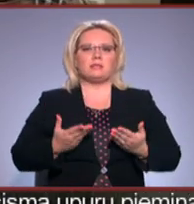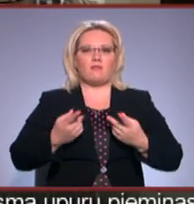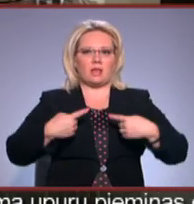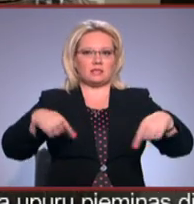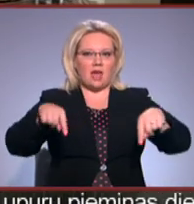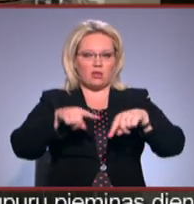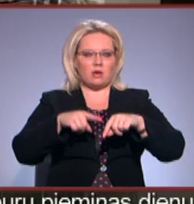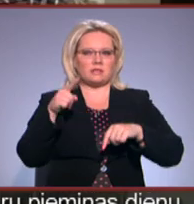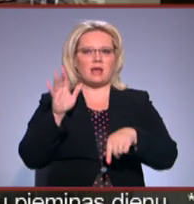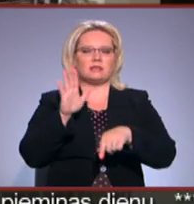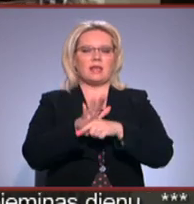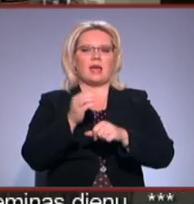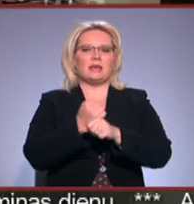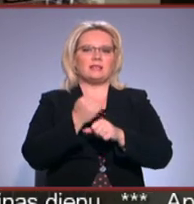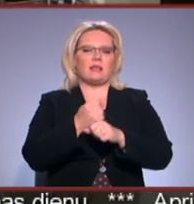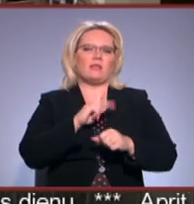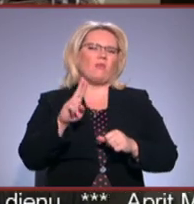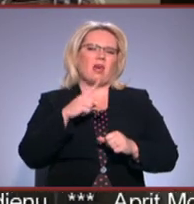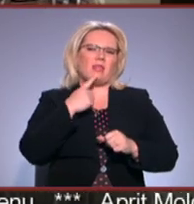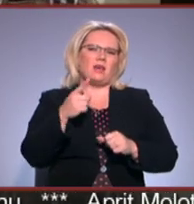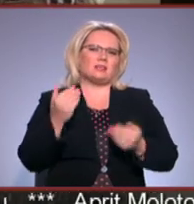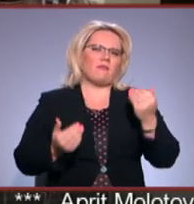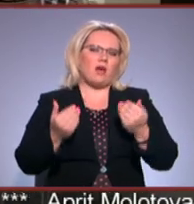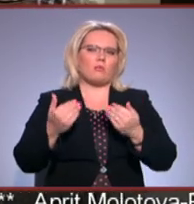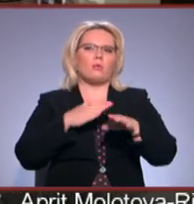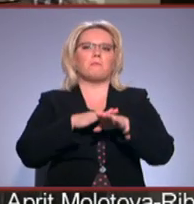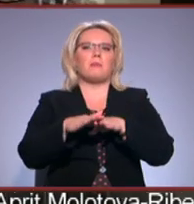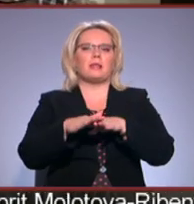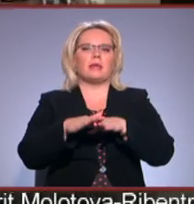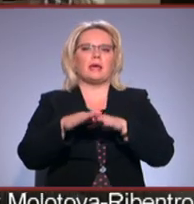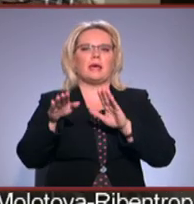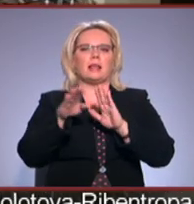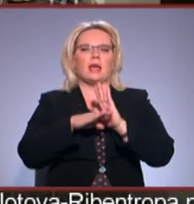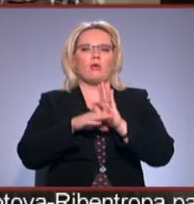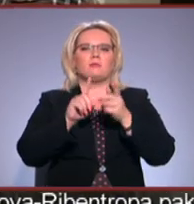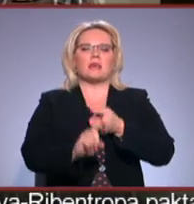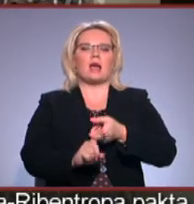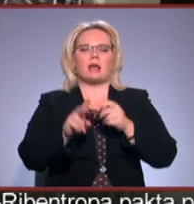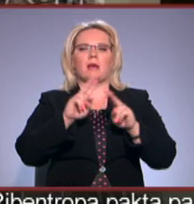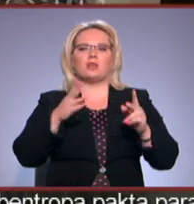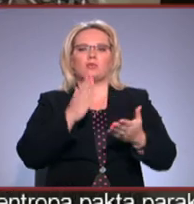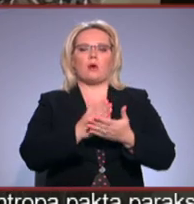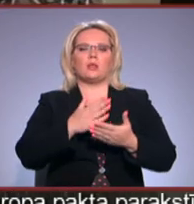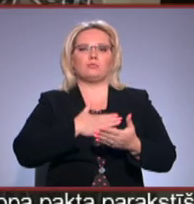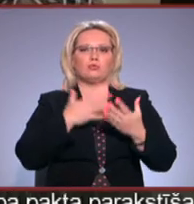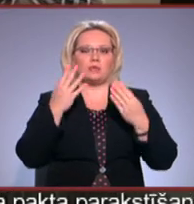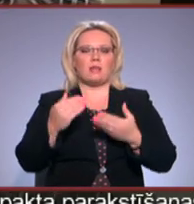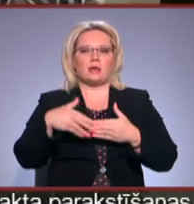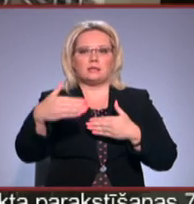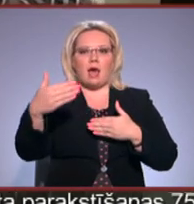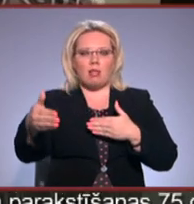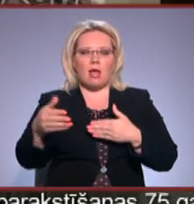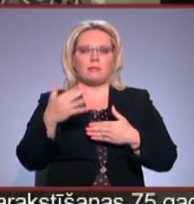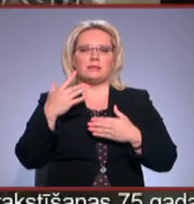Tas liek izdarīt, teiksim, neteiksim varbūt, ka tāds pilnīgs likumsakarības, kas notiks mūsdienās tālāk, bet mēs redzam, cik